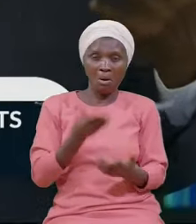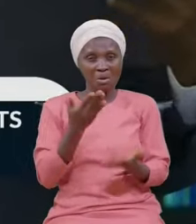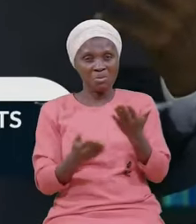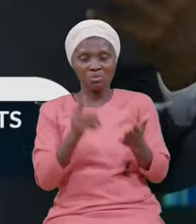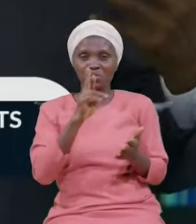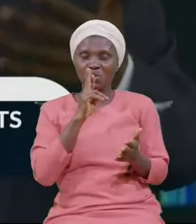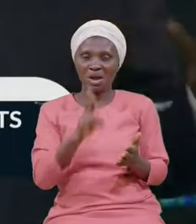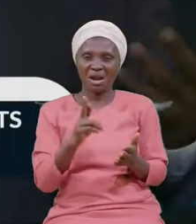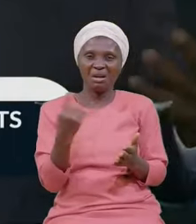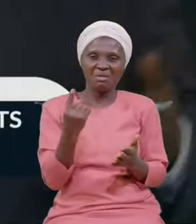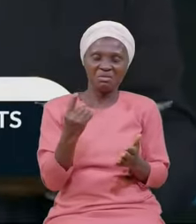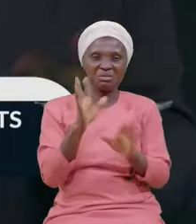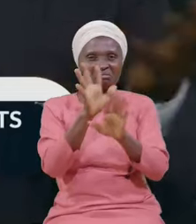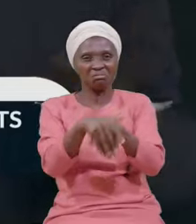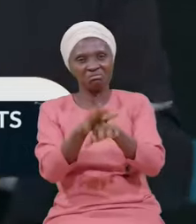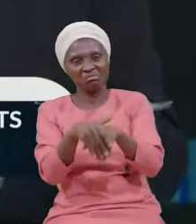Ayant donc